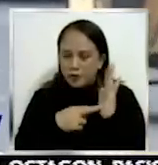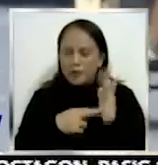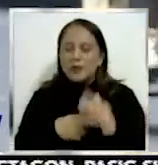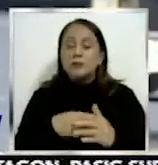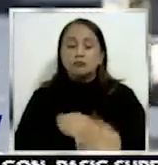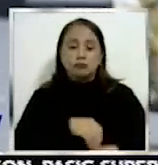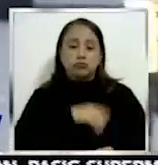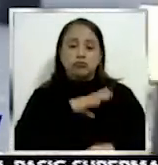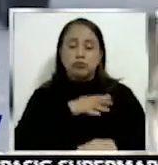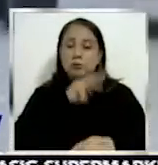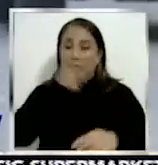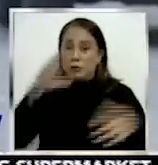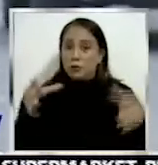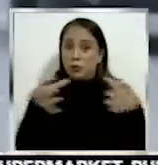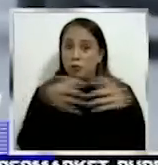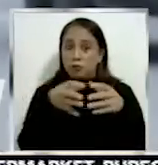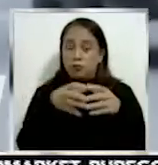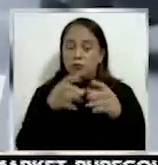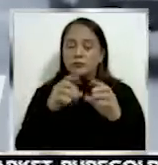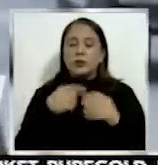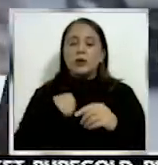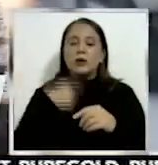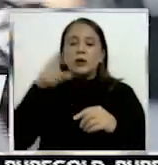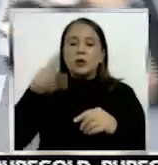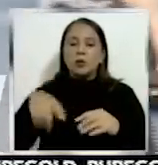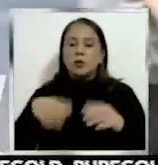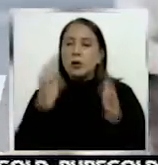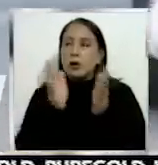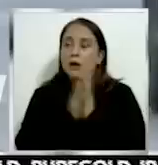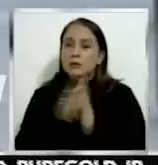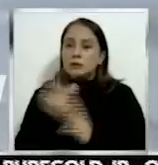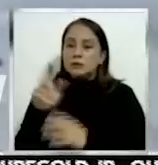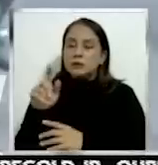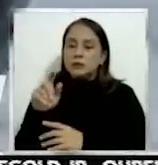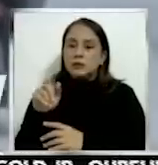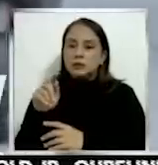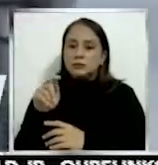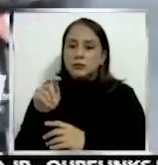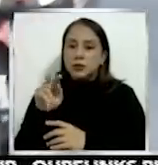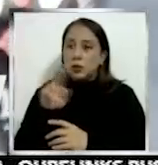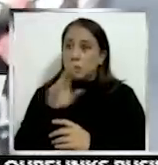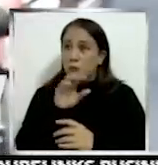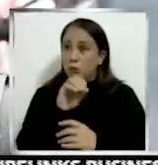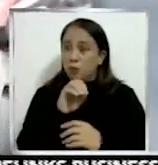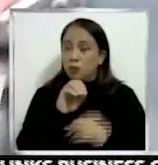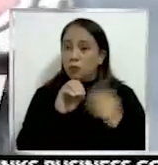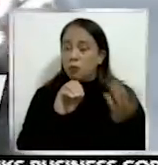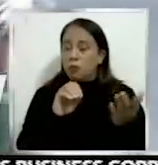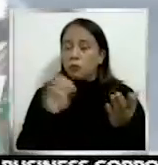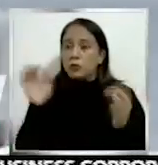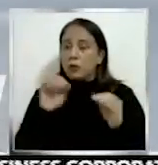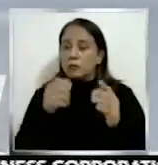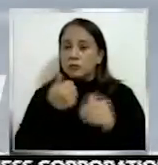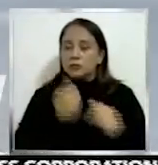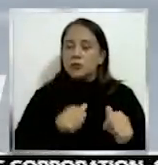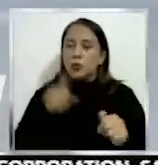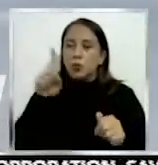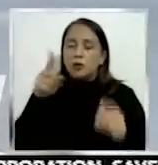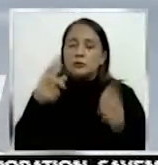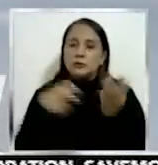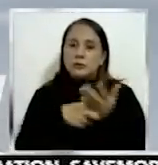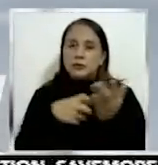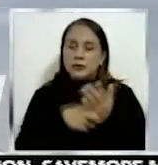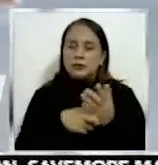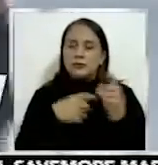namang hihiling sa korte na maglabas ng temporary restraining order laban sa single ticketing policy. Hindi raw tulad ng sinapit ng